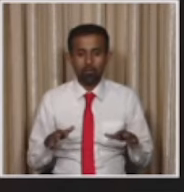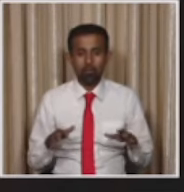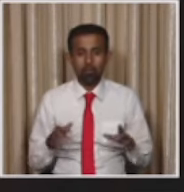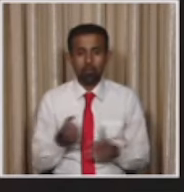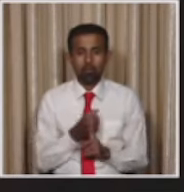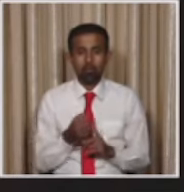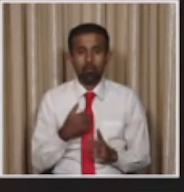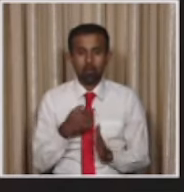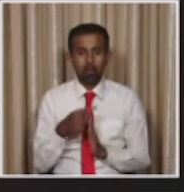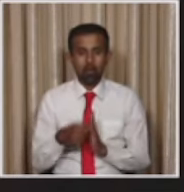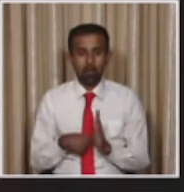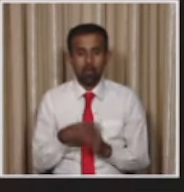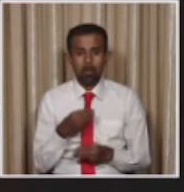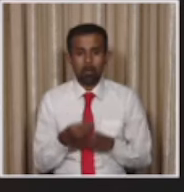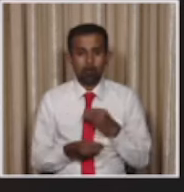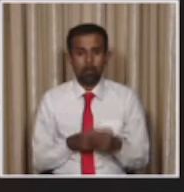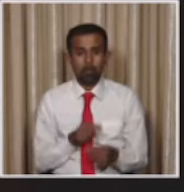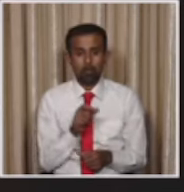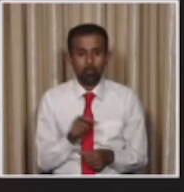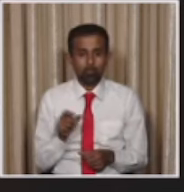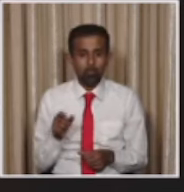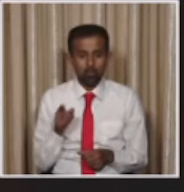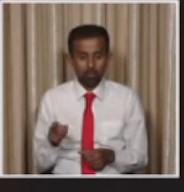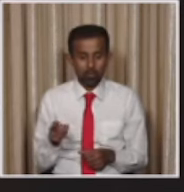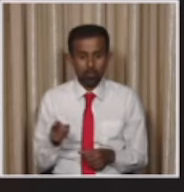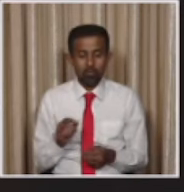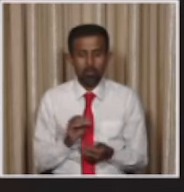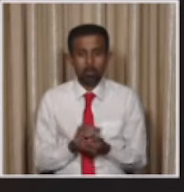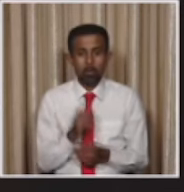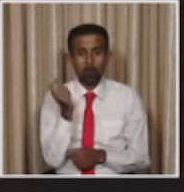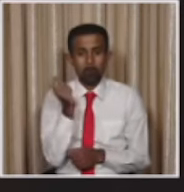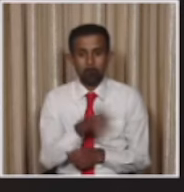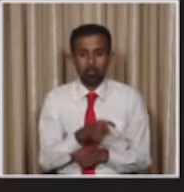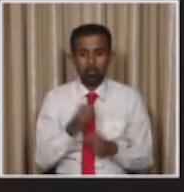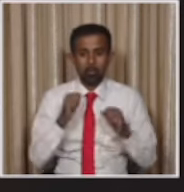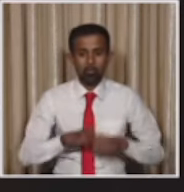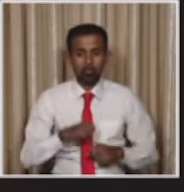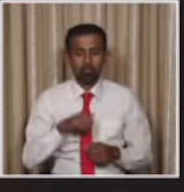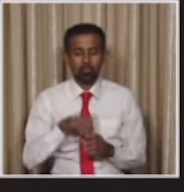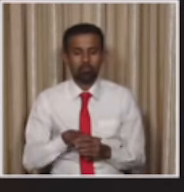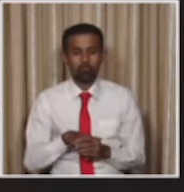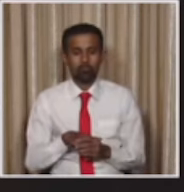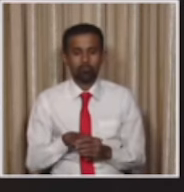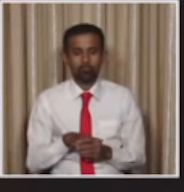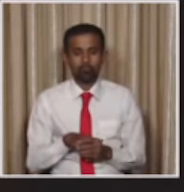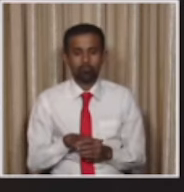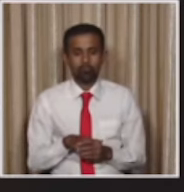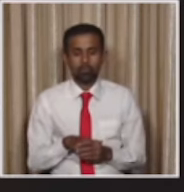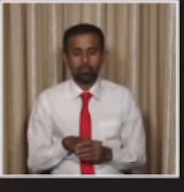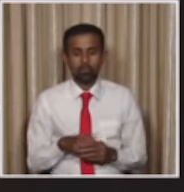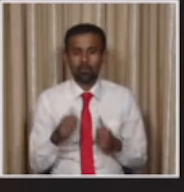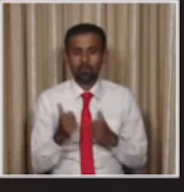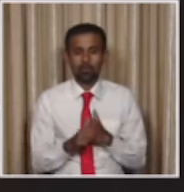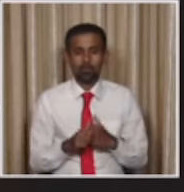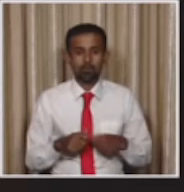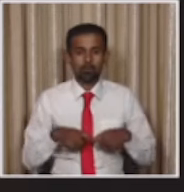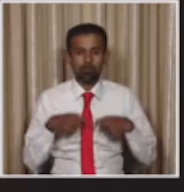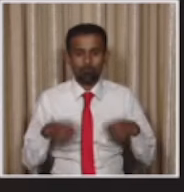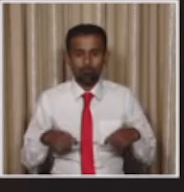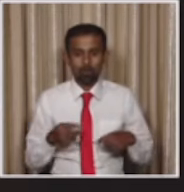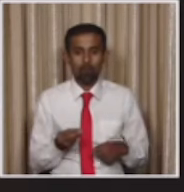බලපෑම අපේ රටේ ව්‍යාපාරිකයින්ට ඒ තිබිච්ච යාන්ත්‍රණය කඩා වැටීම තුල මේකේ නිෂ්පාදන වියදම් ඉහළ